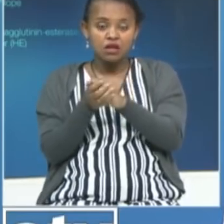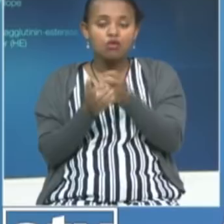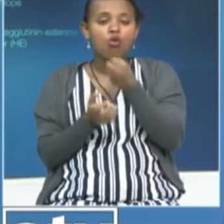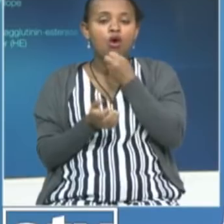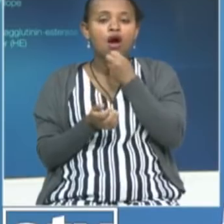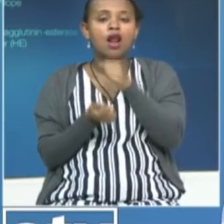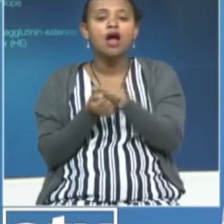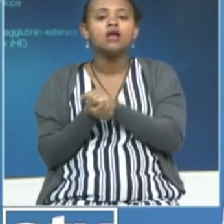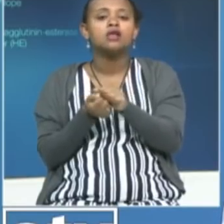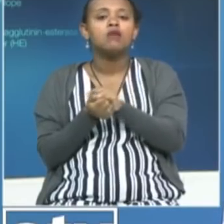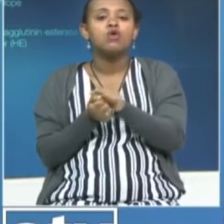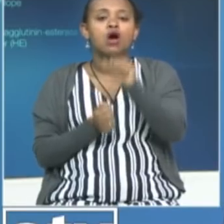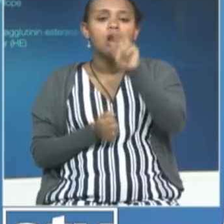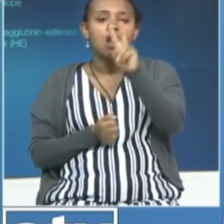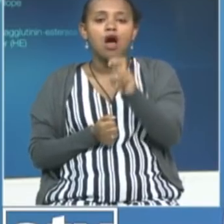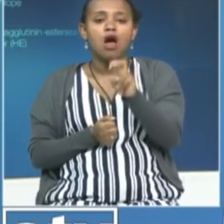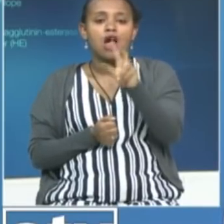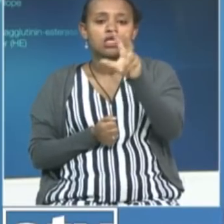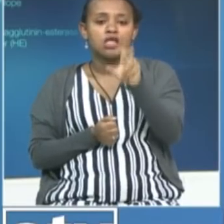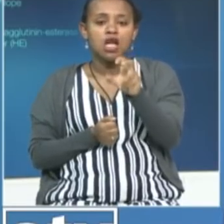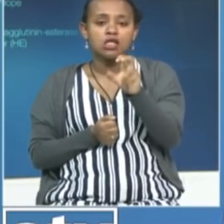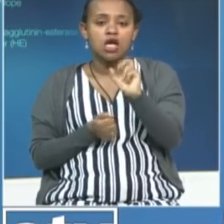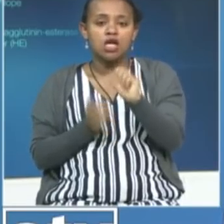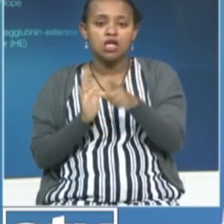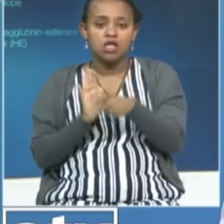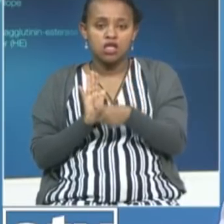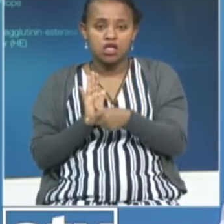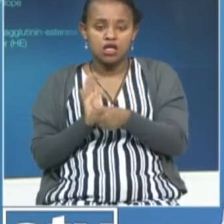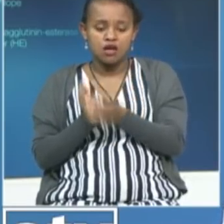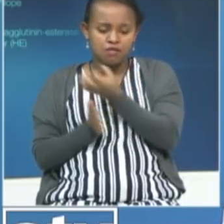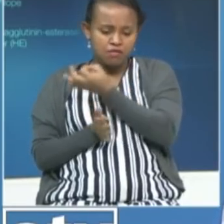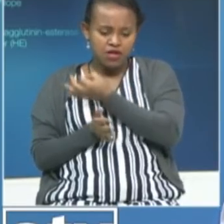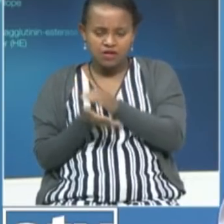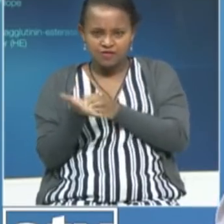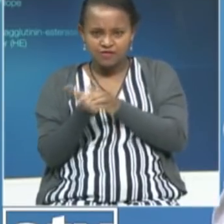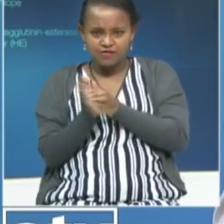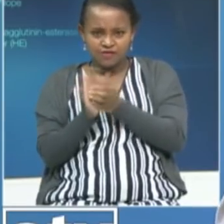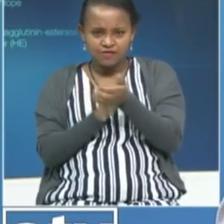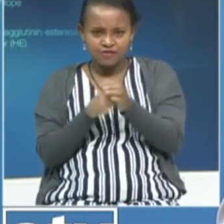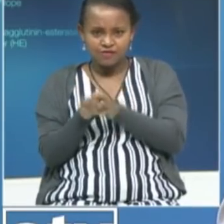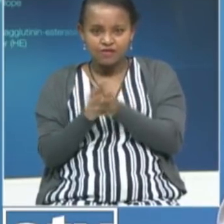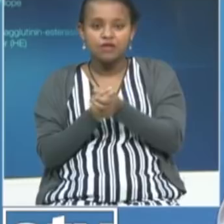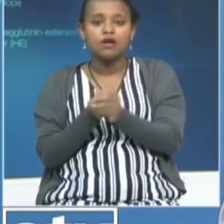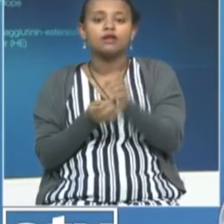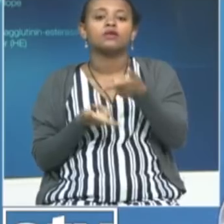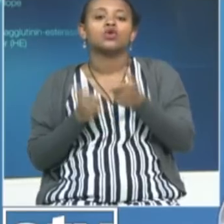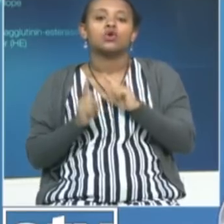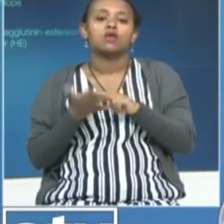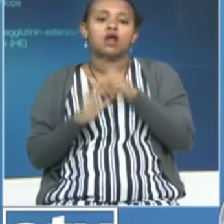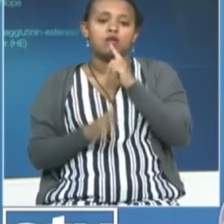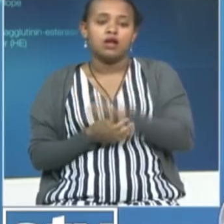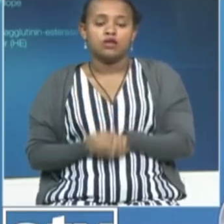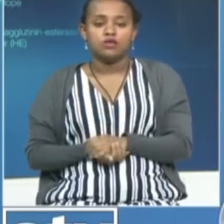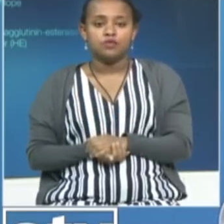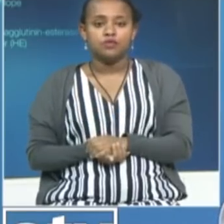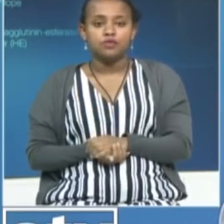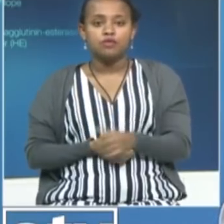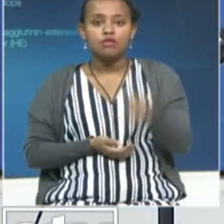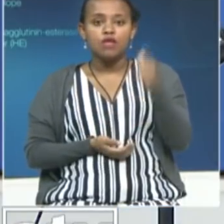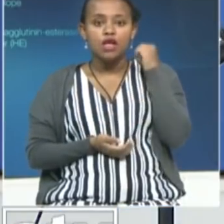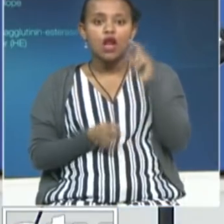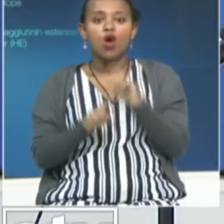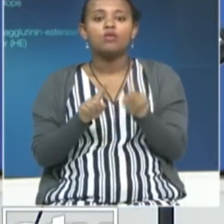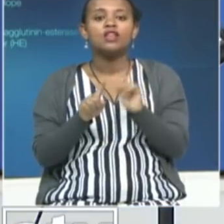ውሃና ሳሙና ለ20-30 ደቂቃ በሳሙና ፍትግ አድርጎ በደንብ ማጠብ ይኖርብናል ማለት ነው። ሌላው